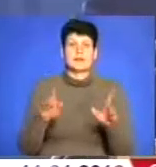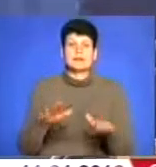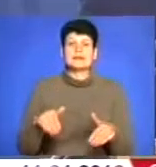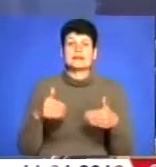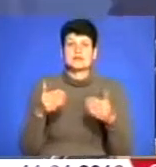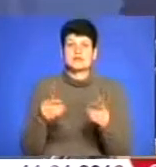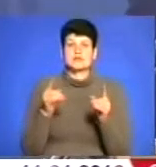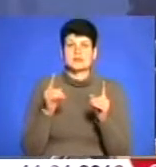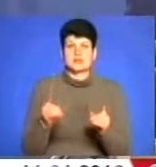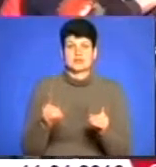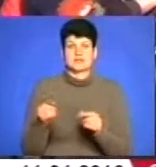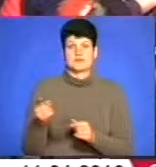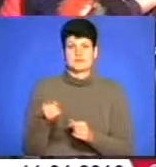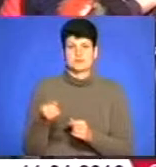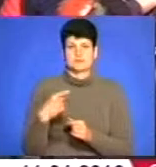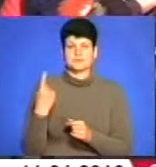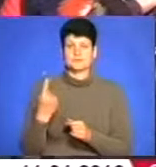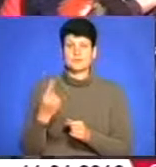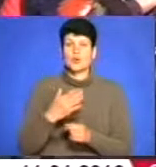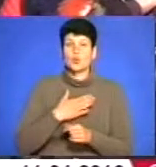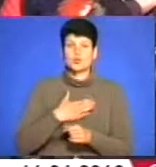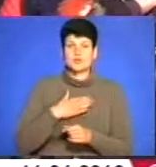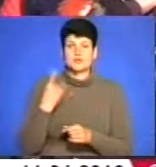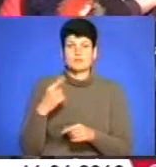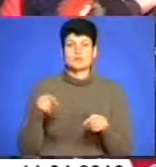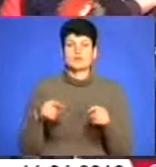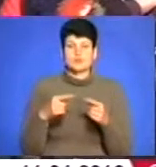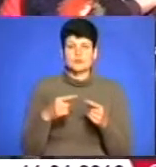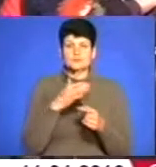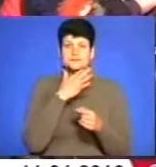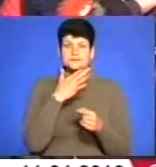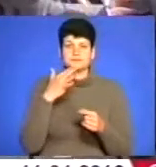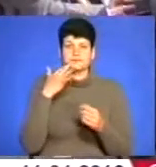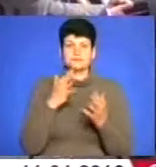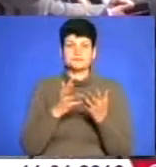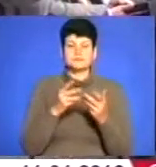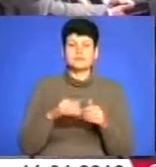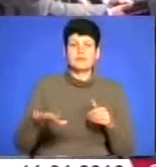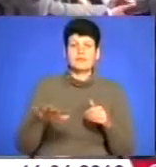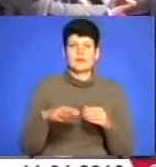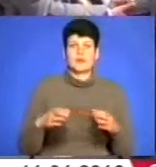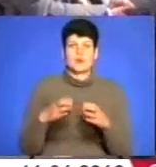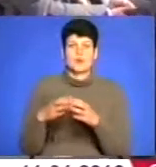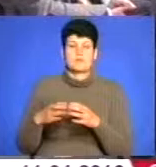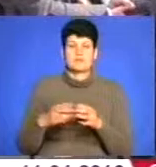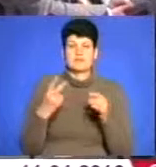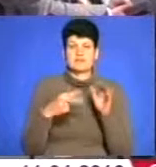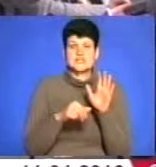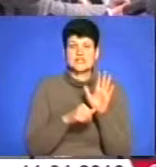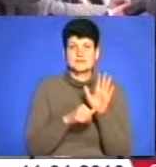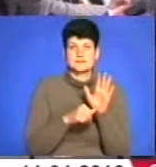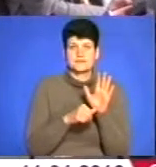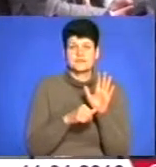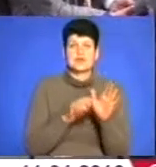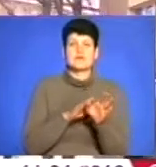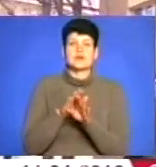надаються лише жителям Тернопільщини. У нашій області створено чи не найбільшу кількість територіальних громад – 26.